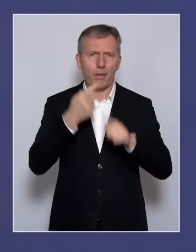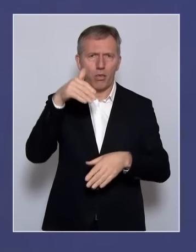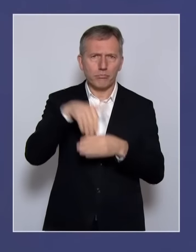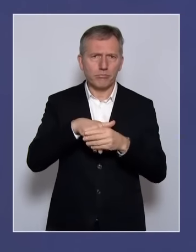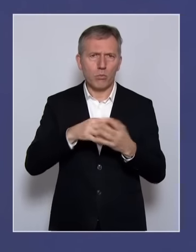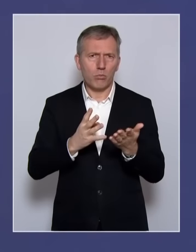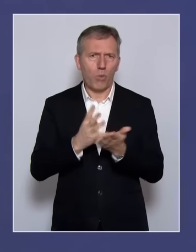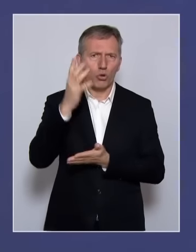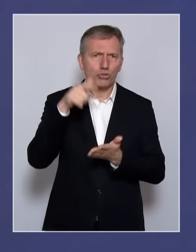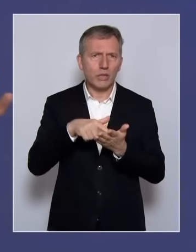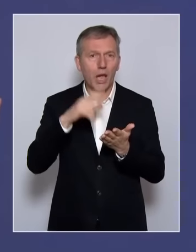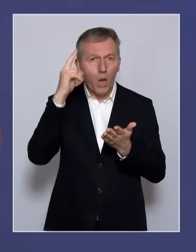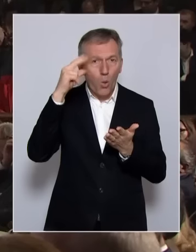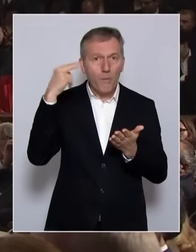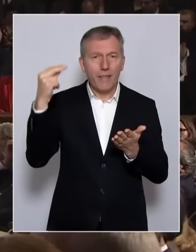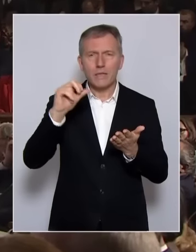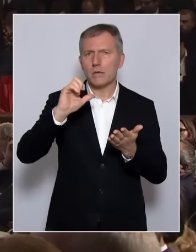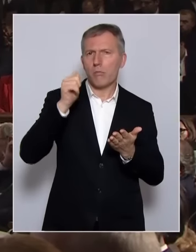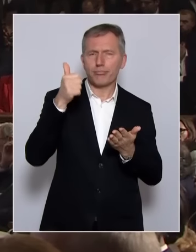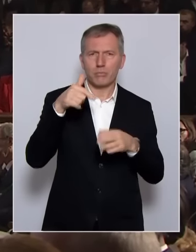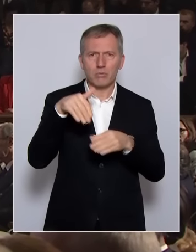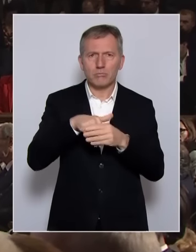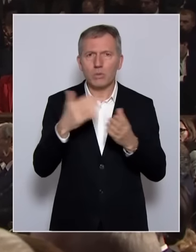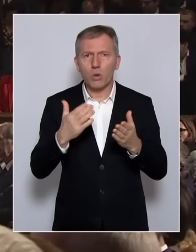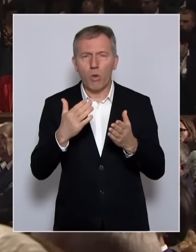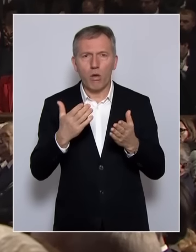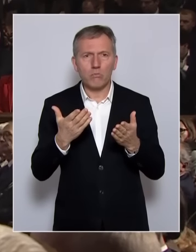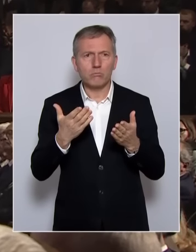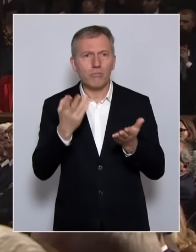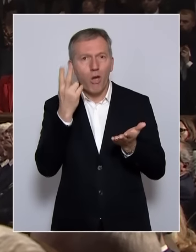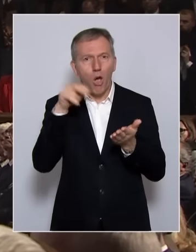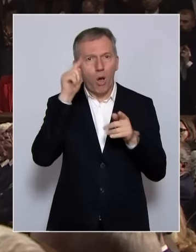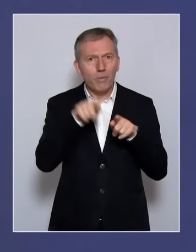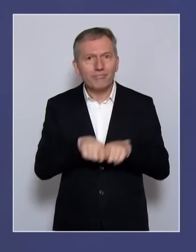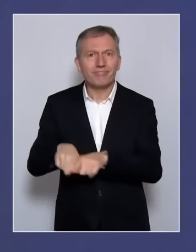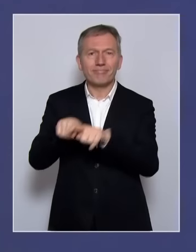humaniste elle est au coeur précisément de ce qui fait l'Europe